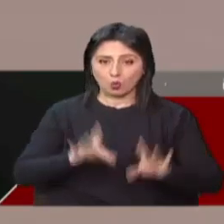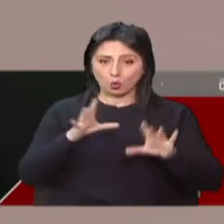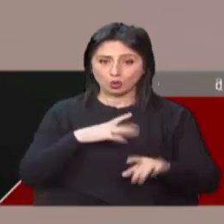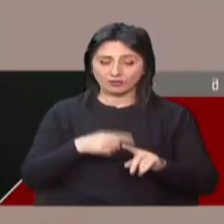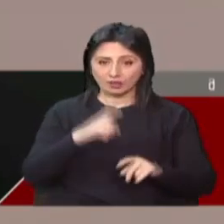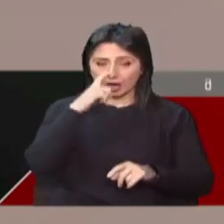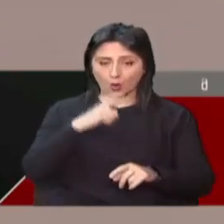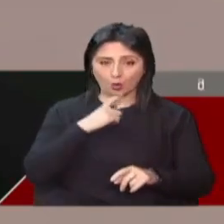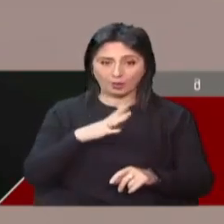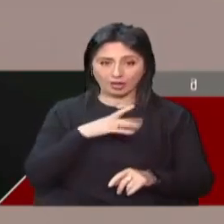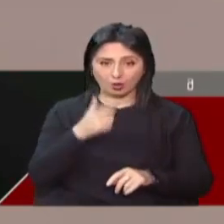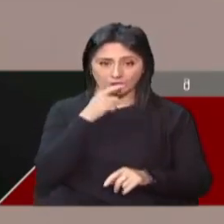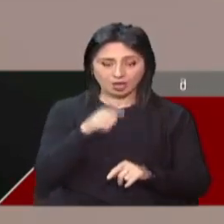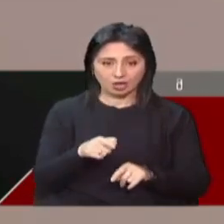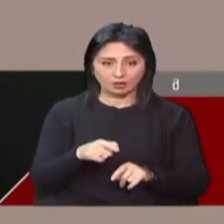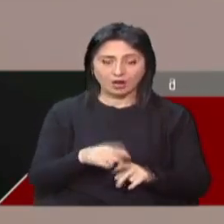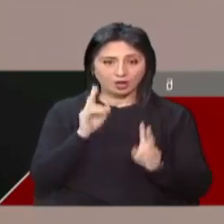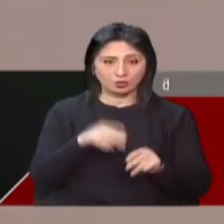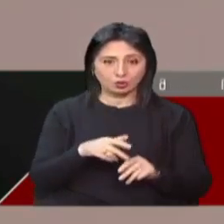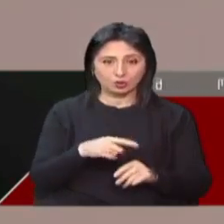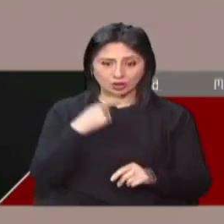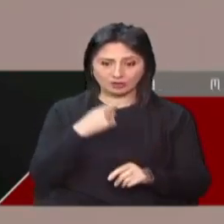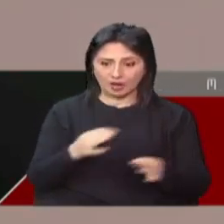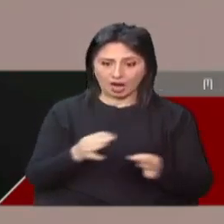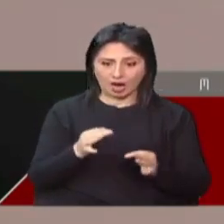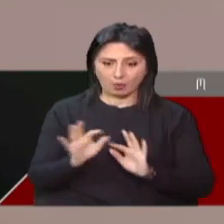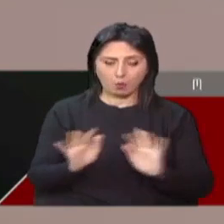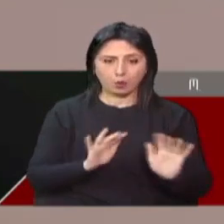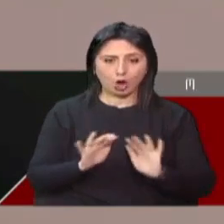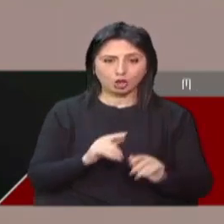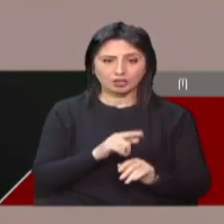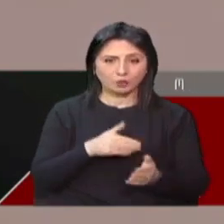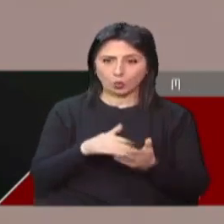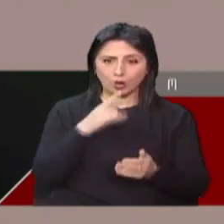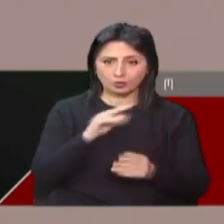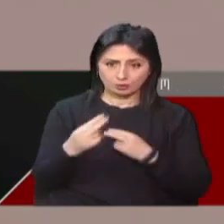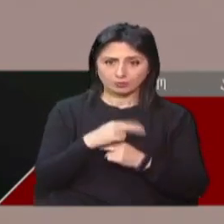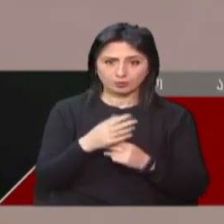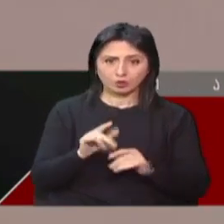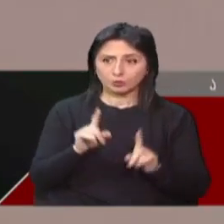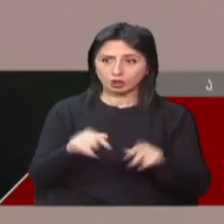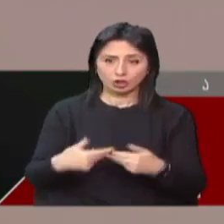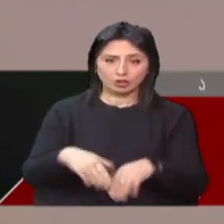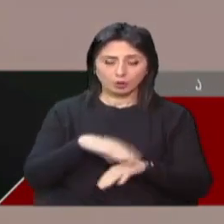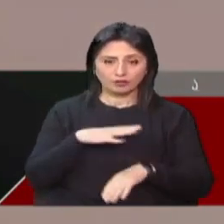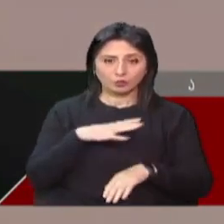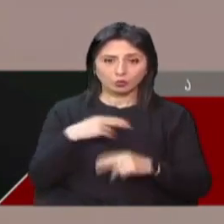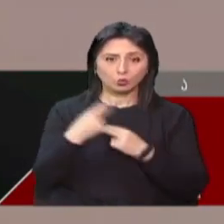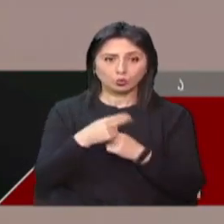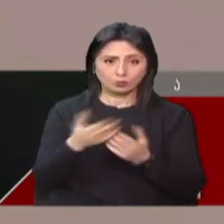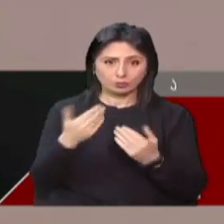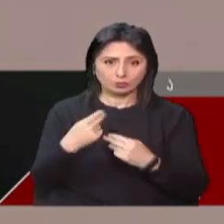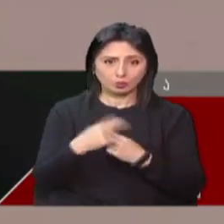იყო, გაუგებარი იყო. Მით უმეტეს თქვა, რომ არაფერ პროცედურებზე ის არ სარაცხადებს, თუ რაიმე შემოთავაზება კურნალობის